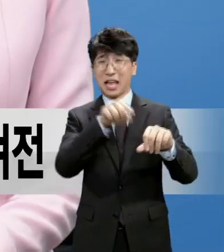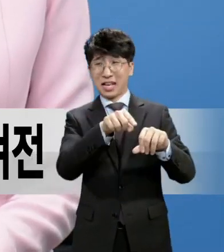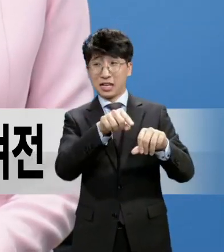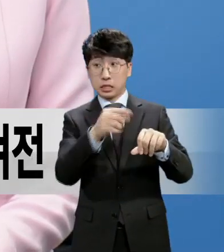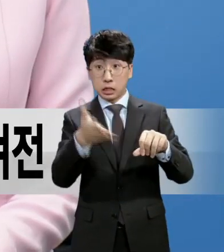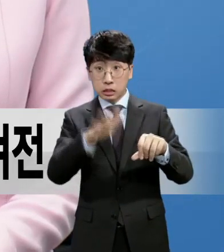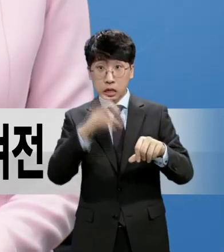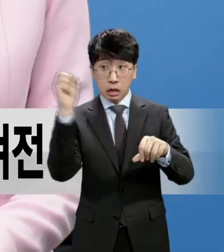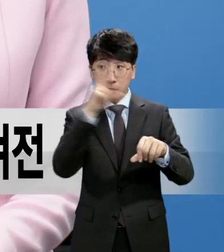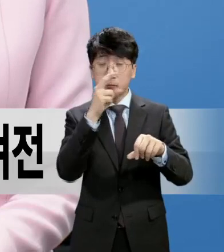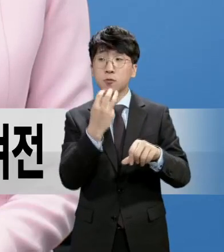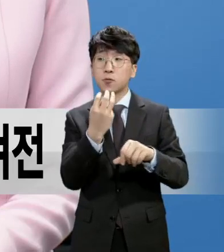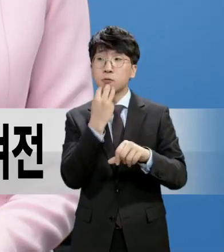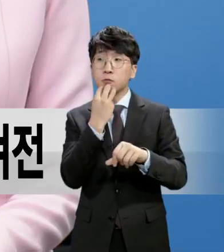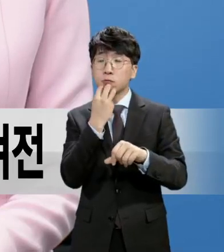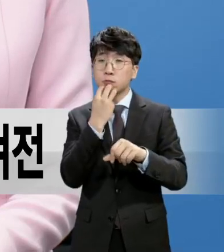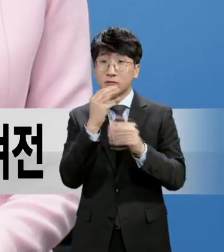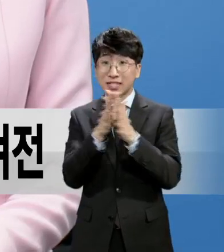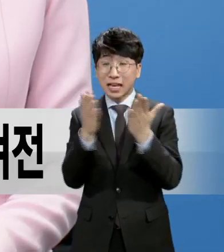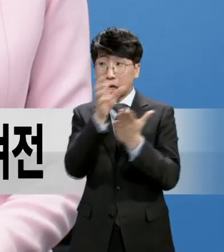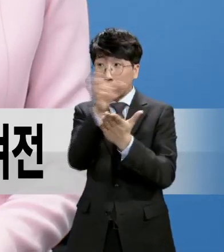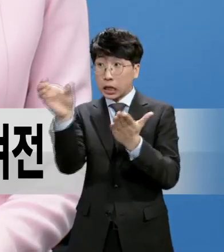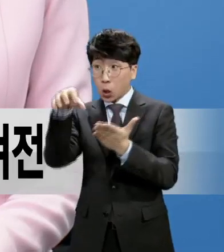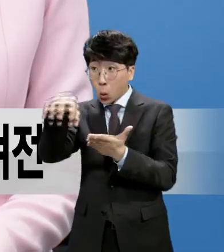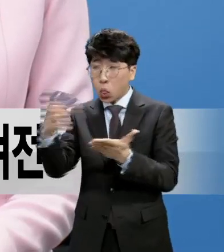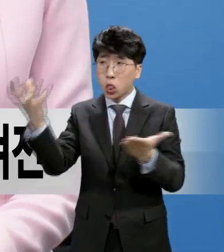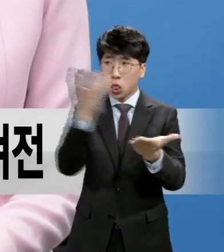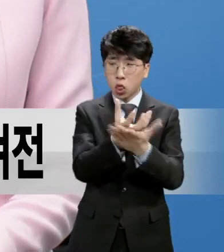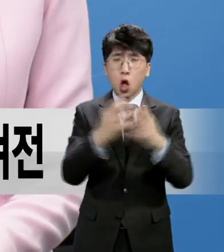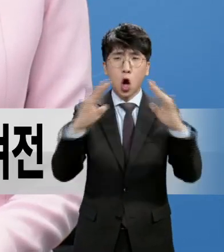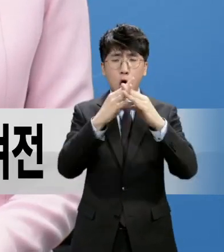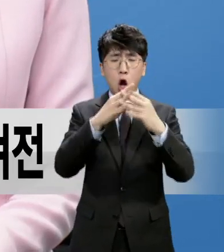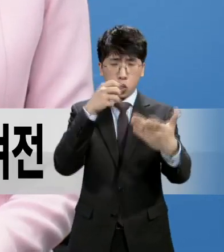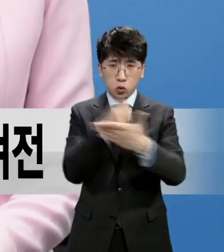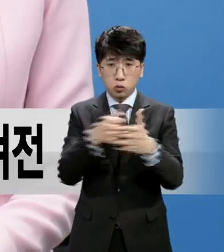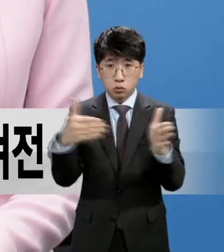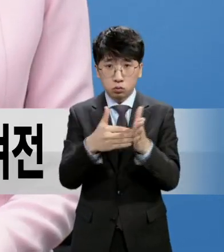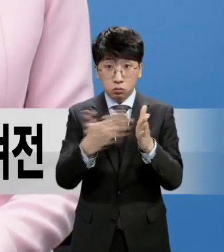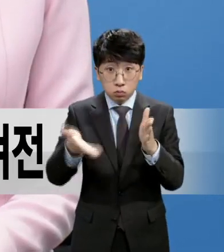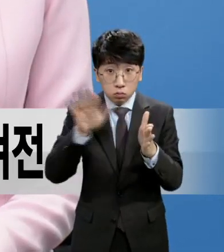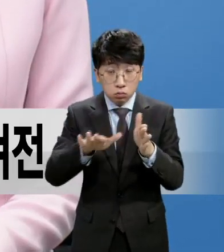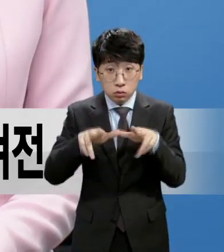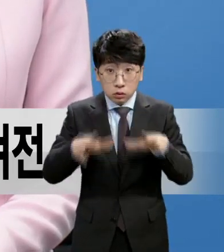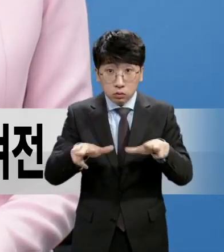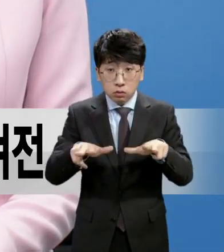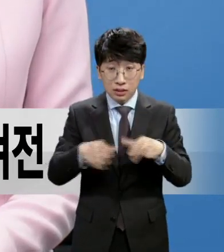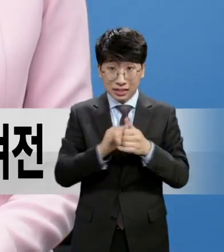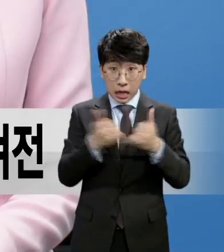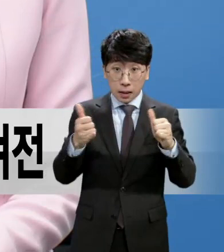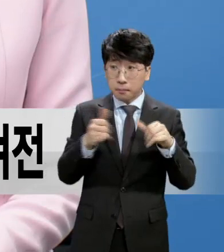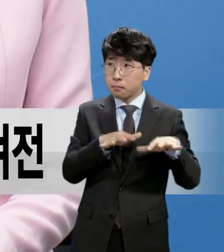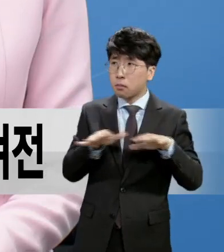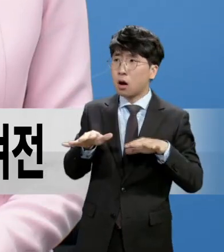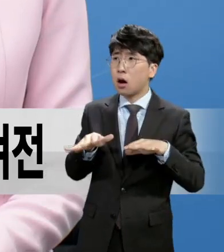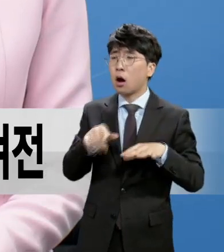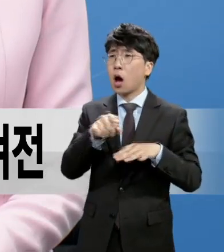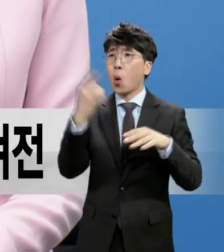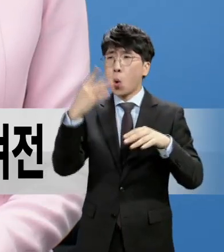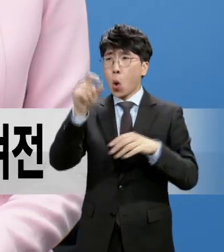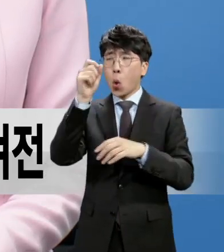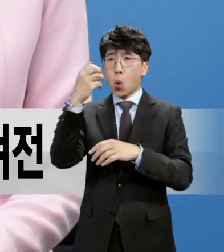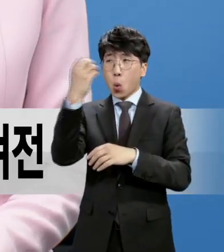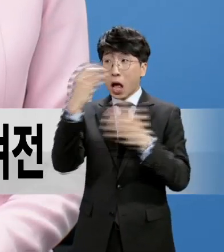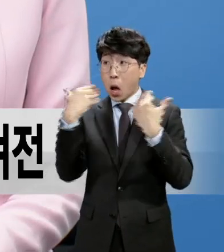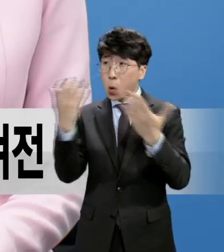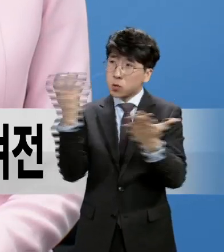발표하면서 무려 14년 만에 공터 활용 방안이 나왔습니다. 하지만 명문 고교 유치를 요구했던 주민들의